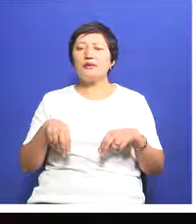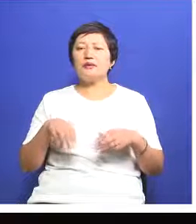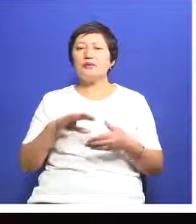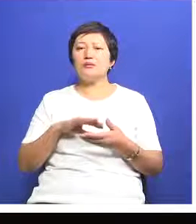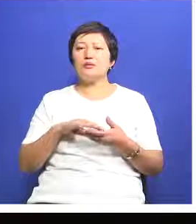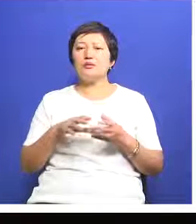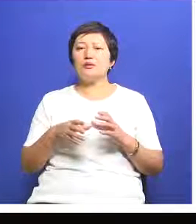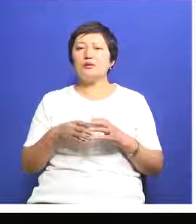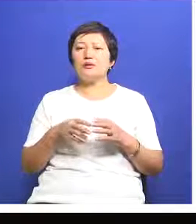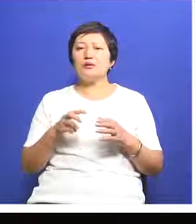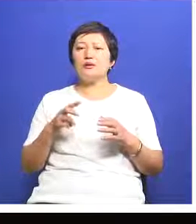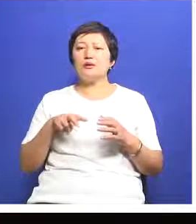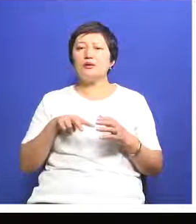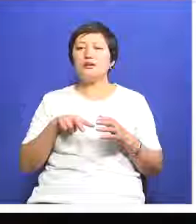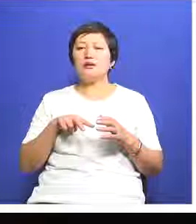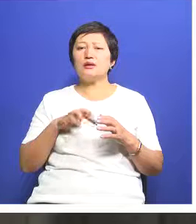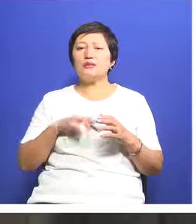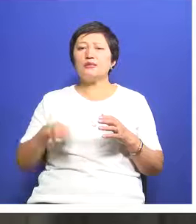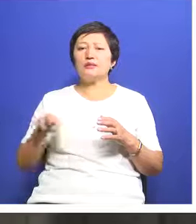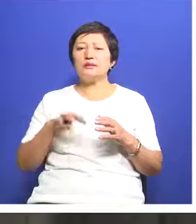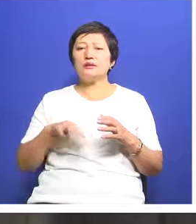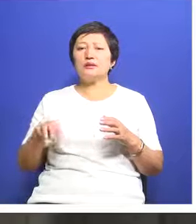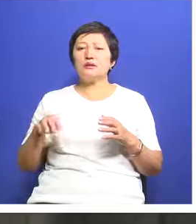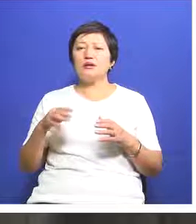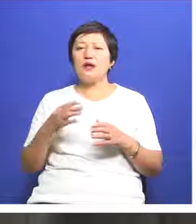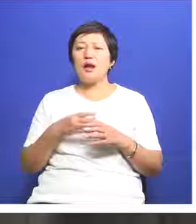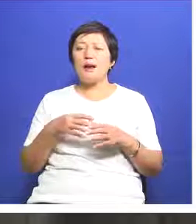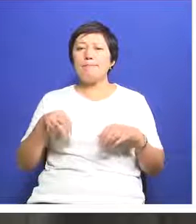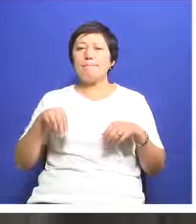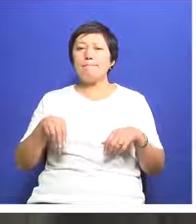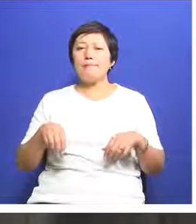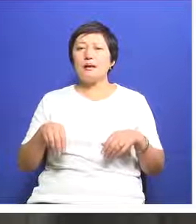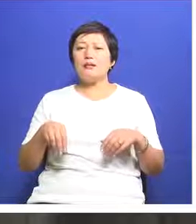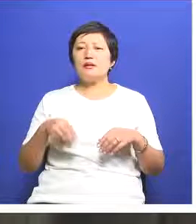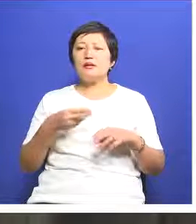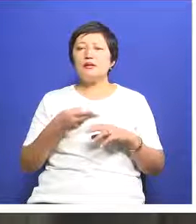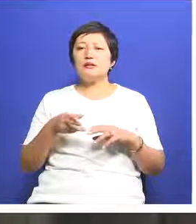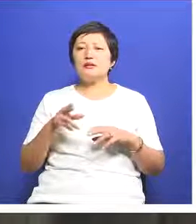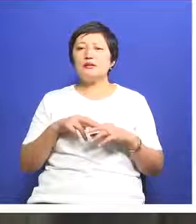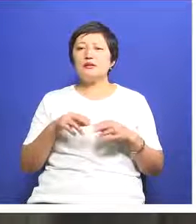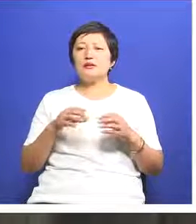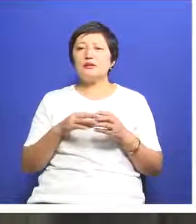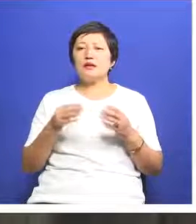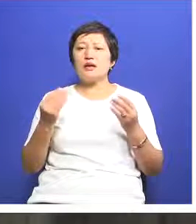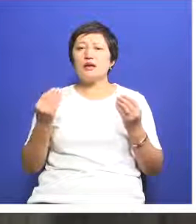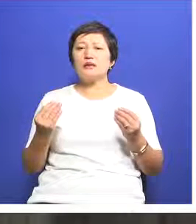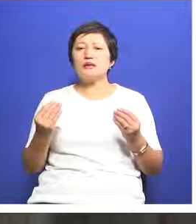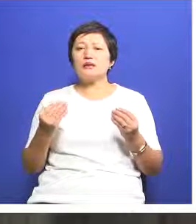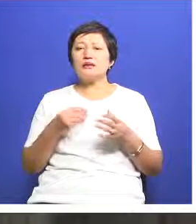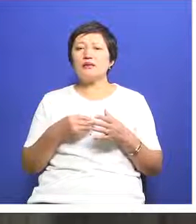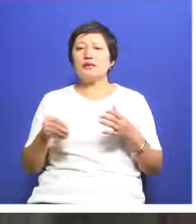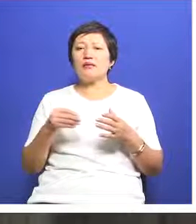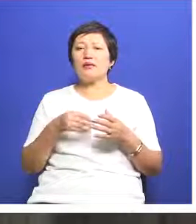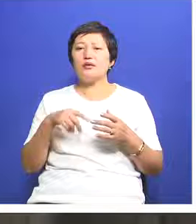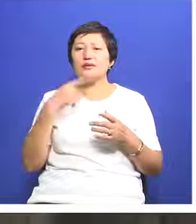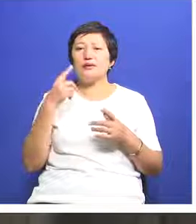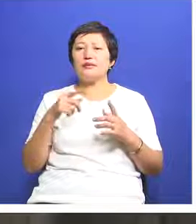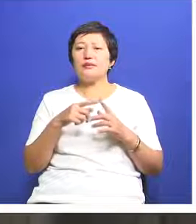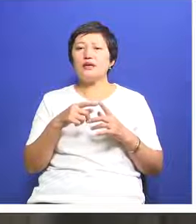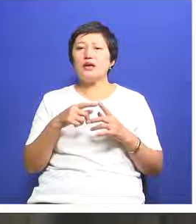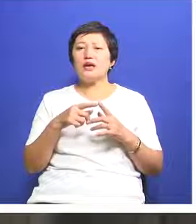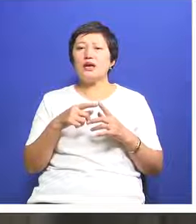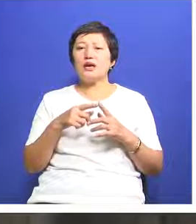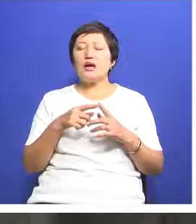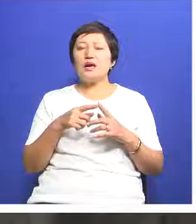беріп 2 миллион тауып бердік те мемлекеттік сатып алу өте берсін. Қазір мемлекеттік сатып алу деген жағы 5-6